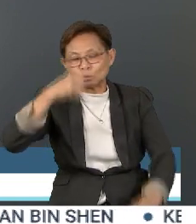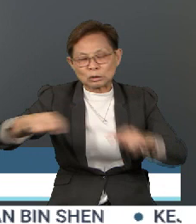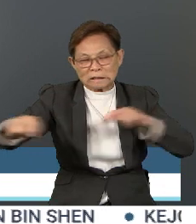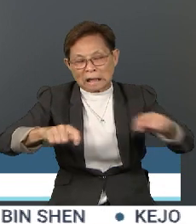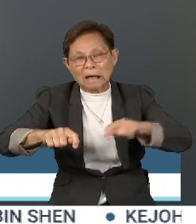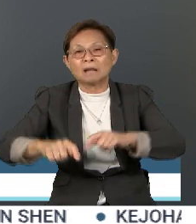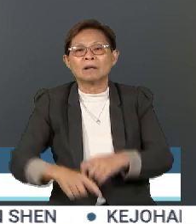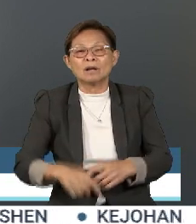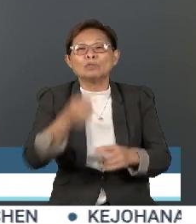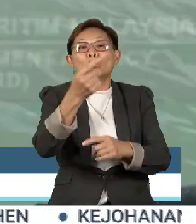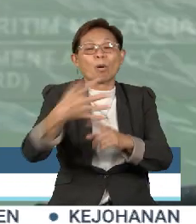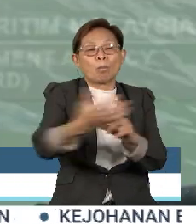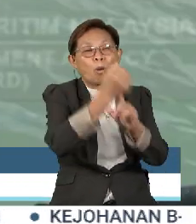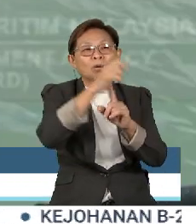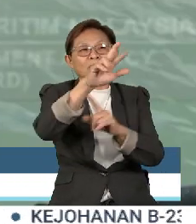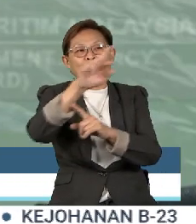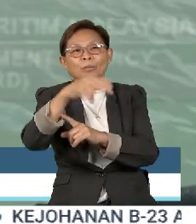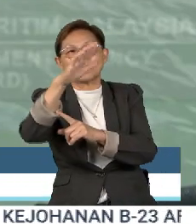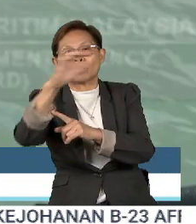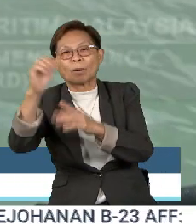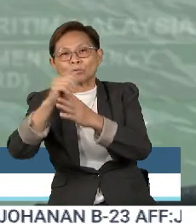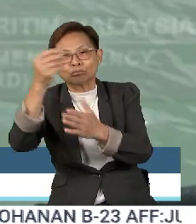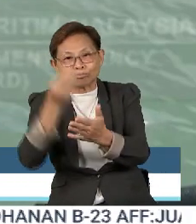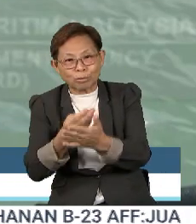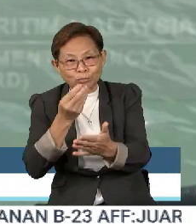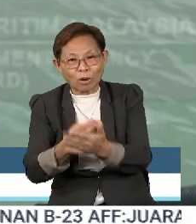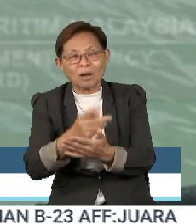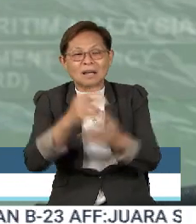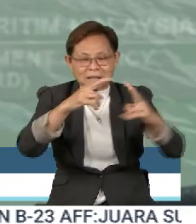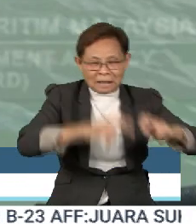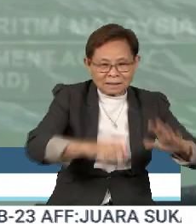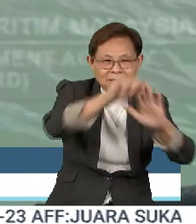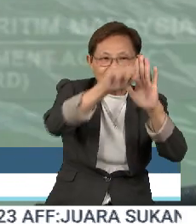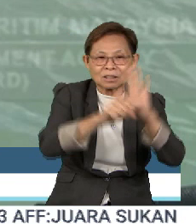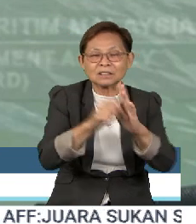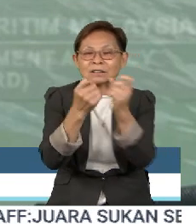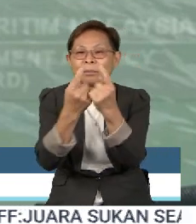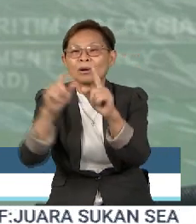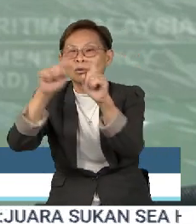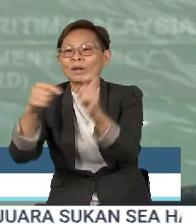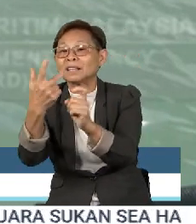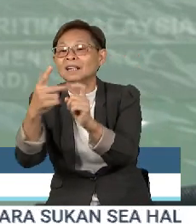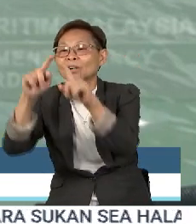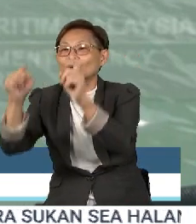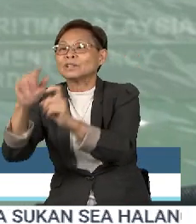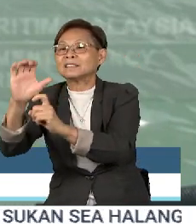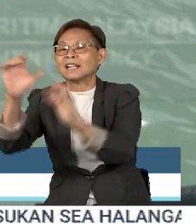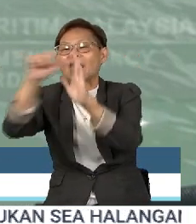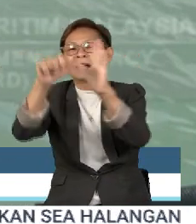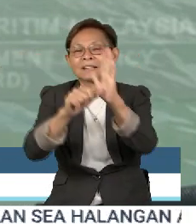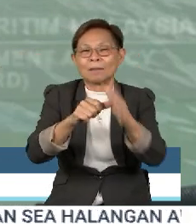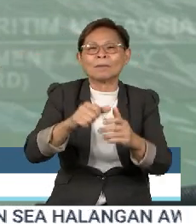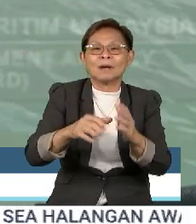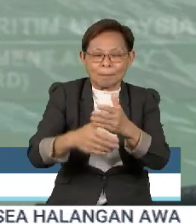anggaran rampasan berjumlah 3.500 season 11 kurungan 3 kurungan si akta